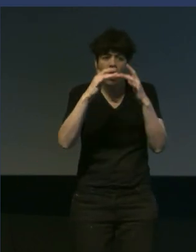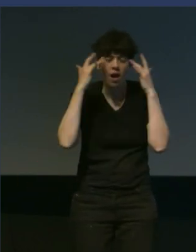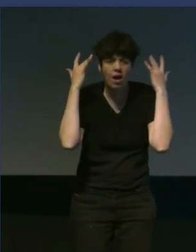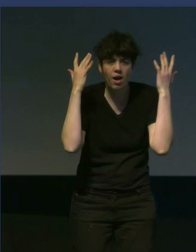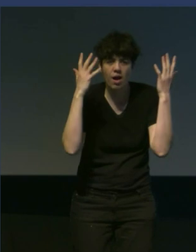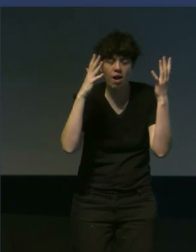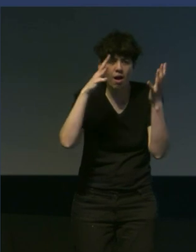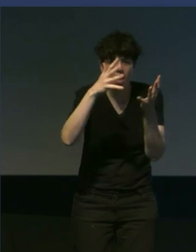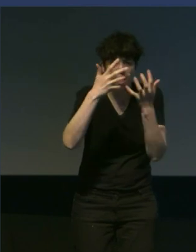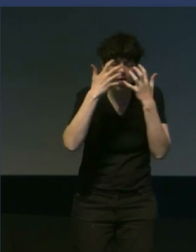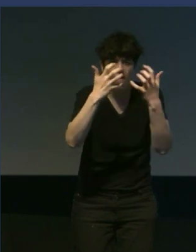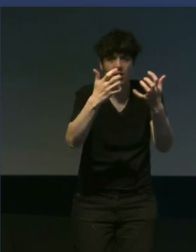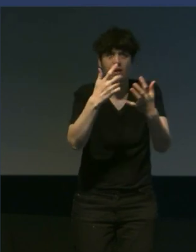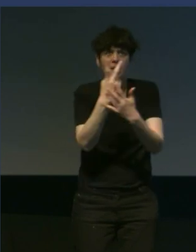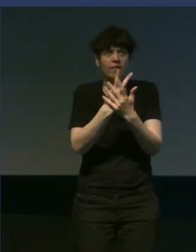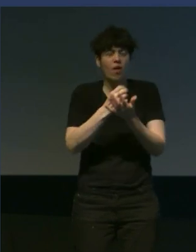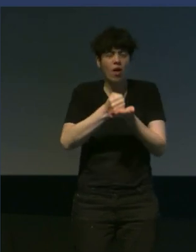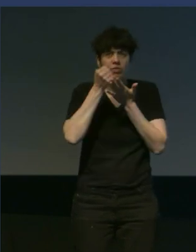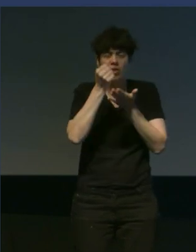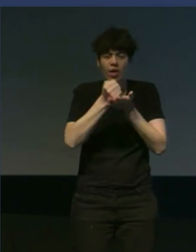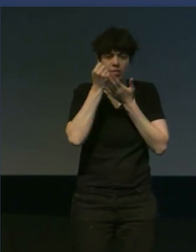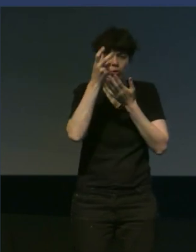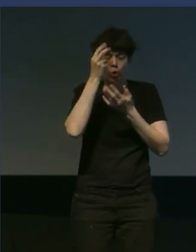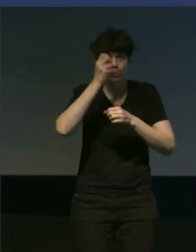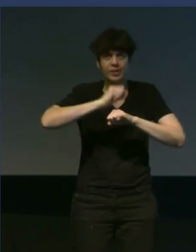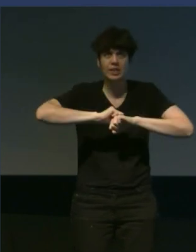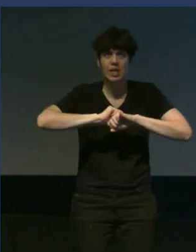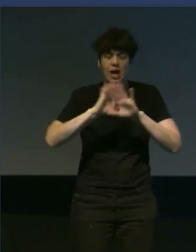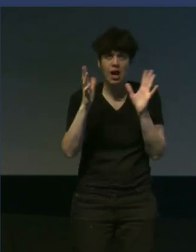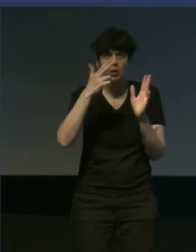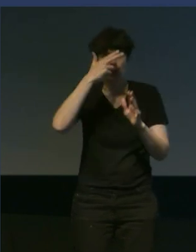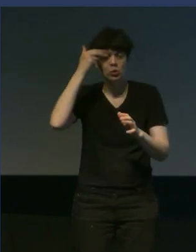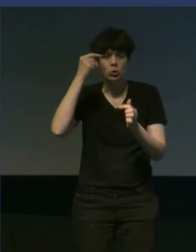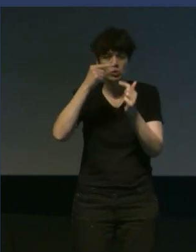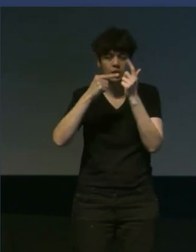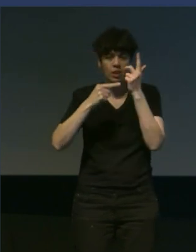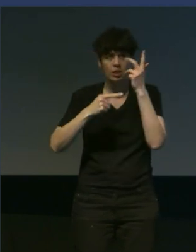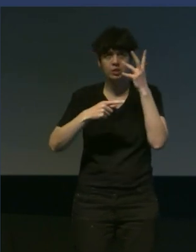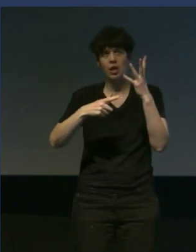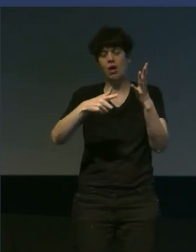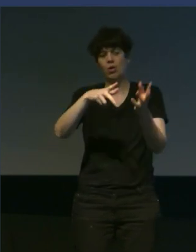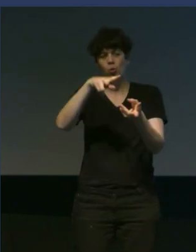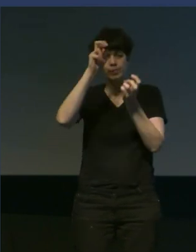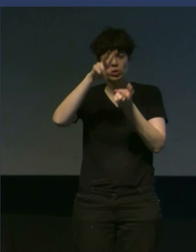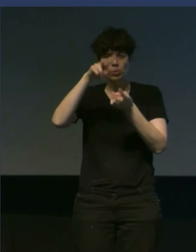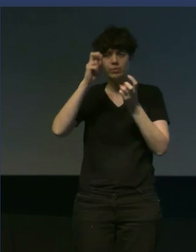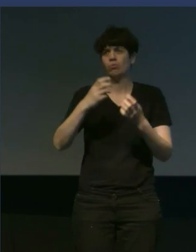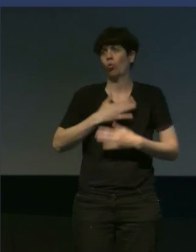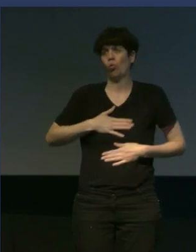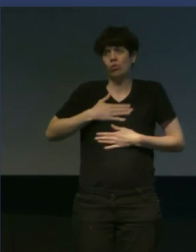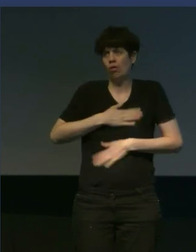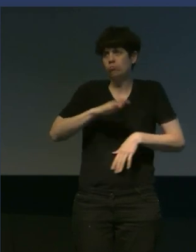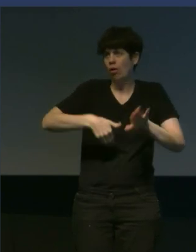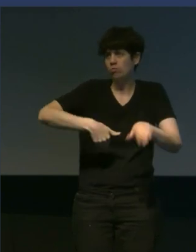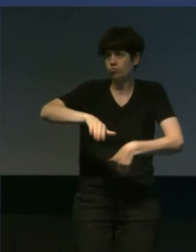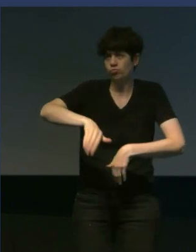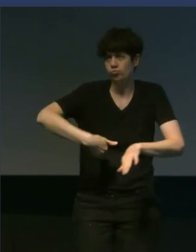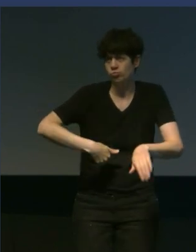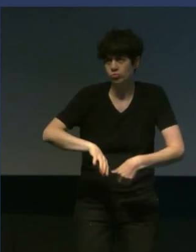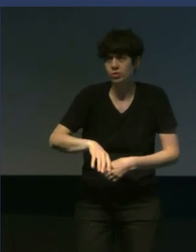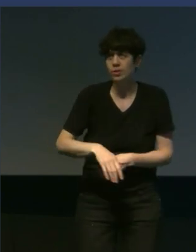tiens, les dessins, ça a bien aidé pour comprendre telle notion. Donc, mais je suis contente de parler.